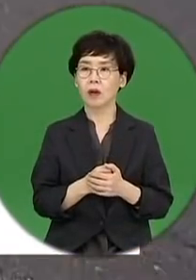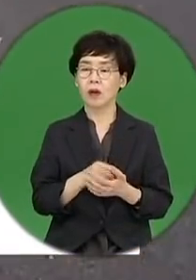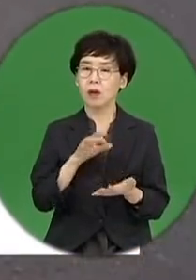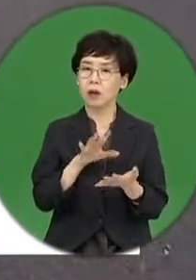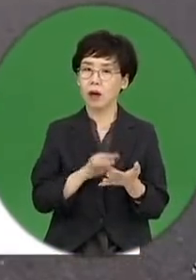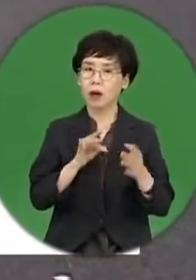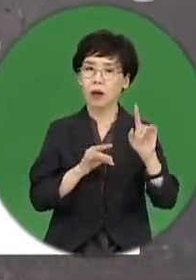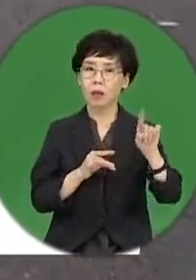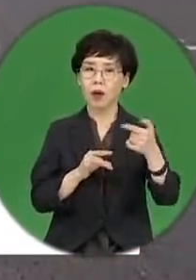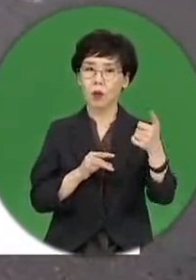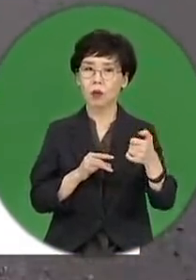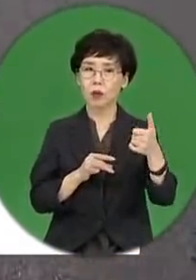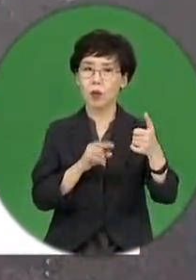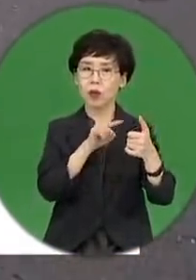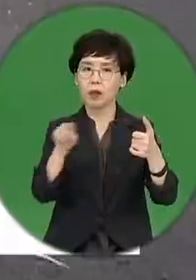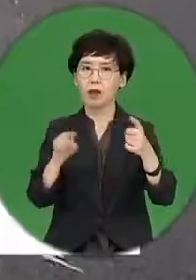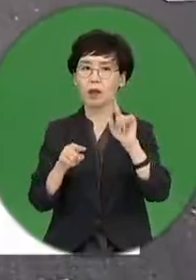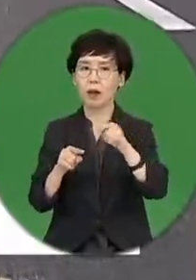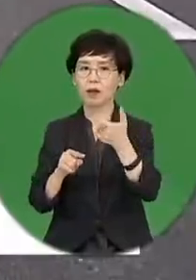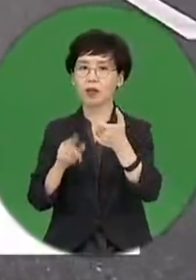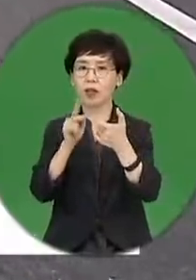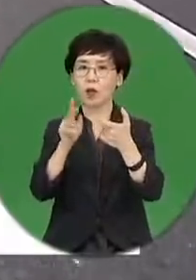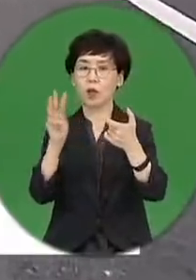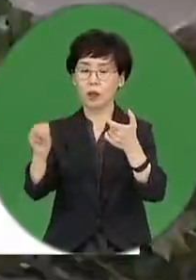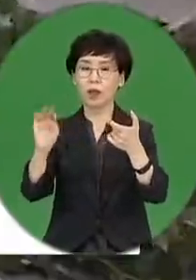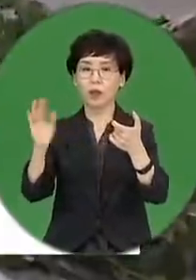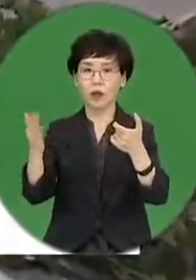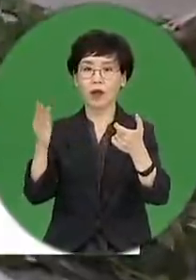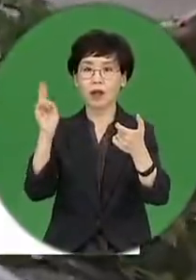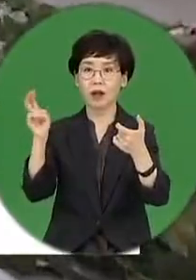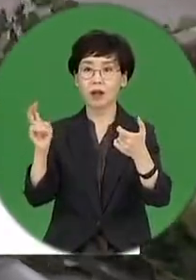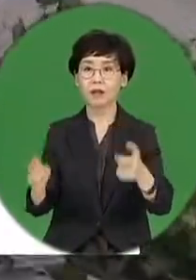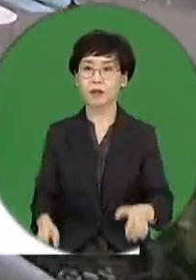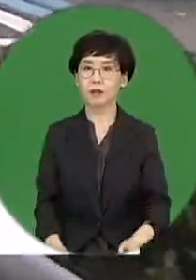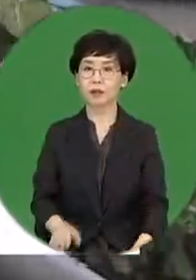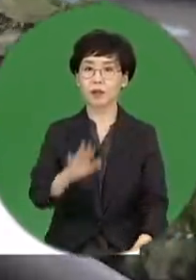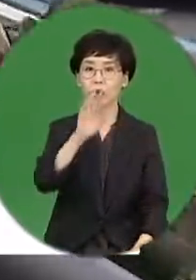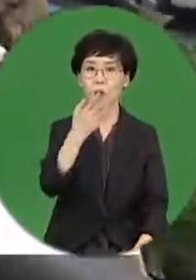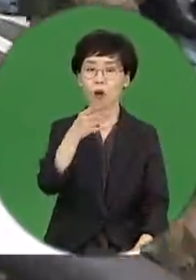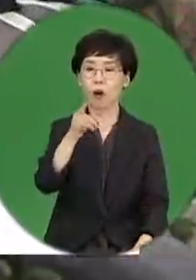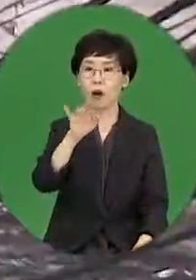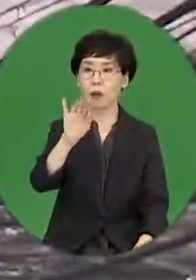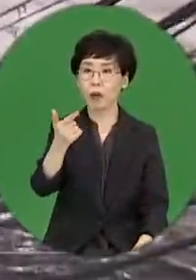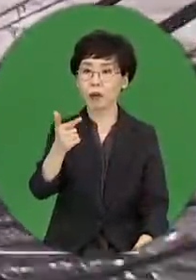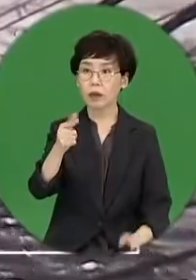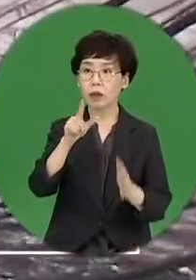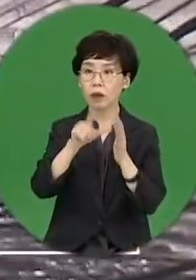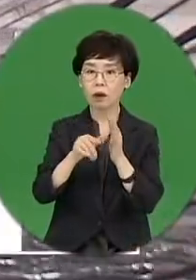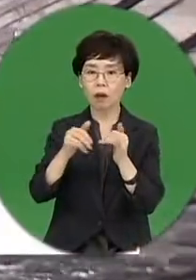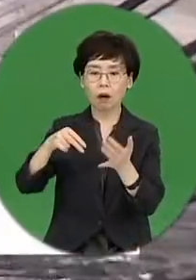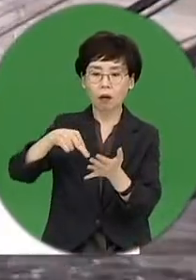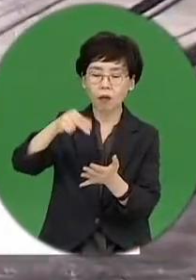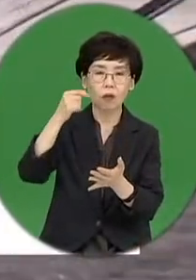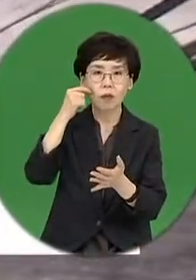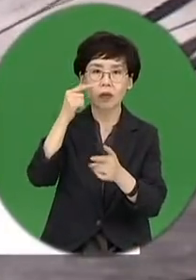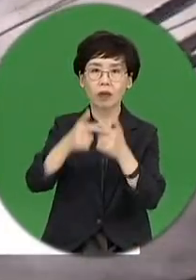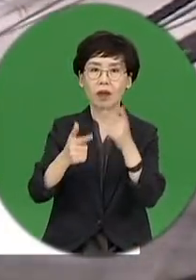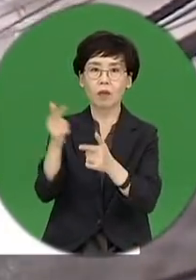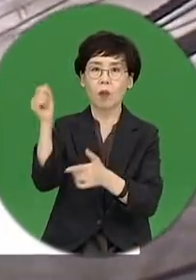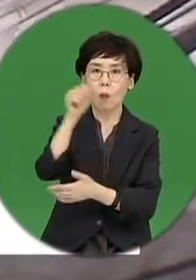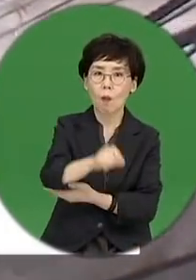한 155에서 160km 사이 정도 되겠네요. 저 때도. 예. 볼라벤 때도 저렇게 사람이 제대로 걷지 못하고 나무가